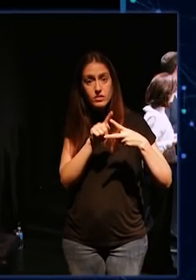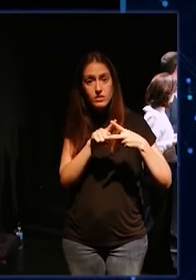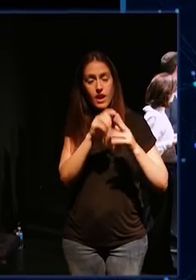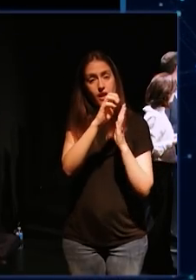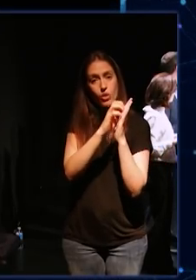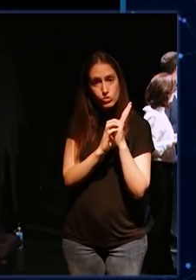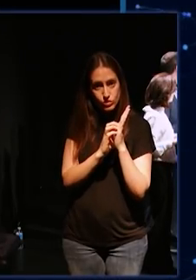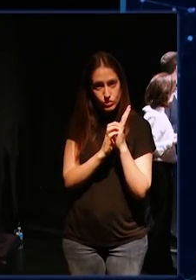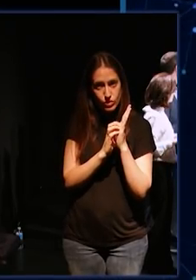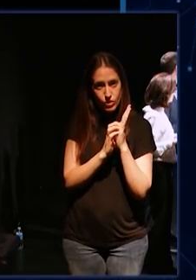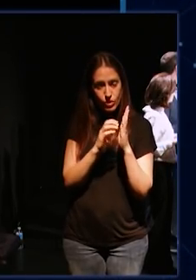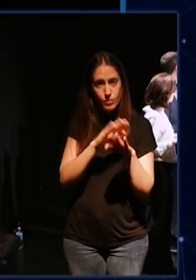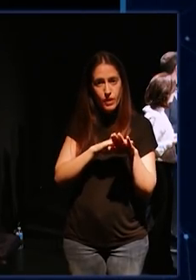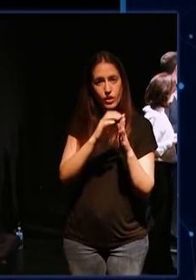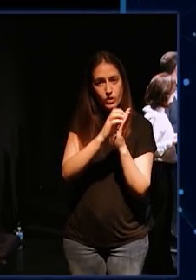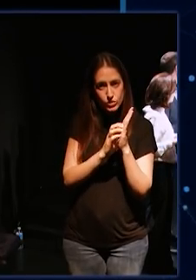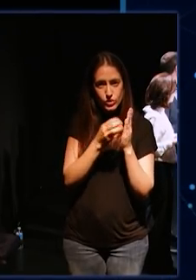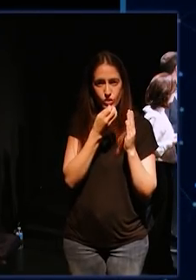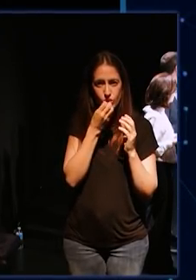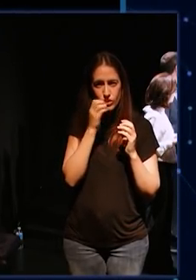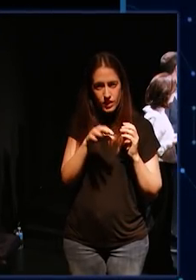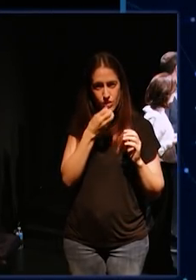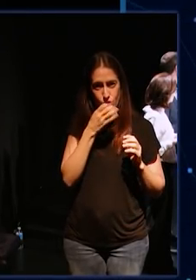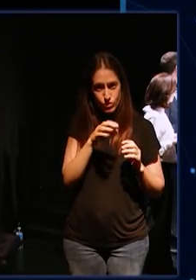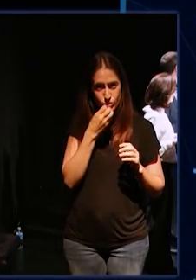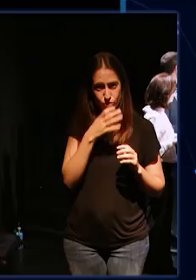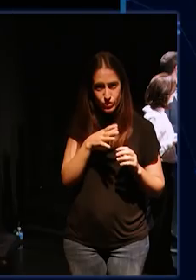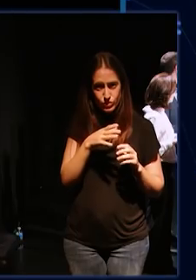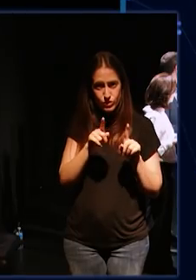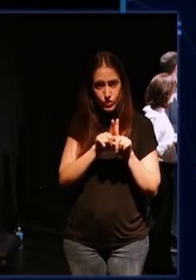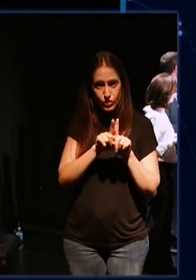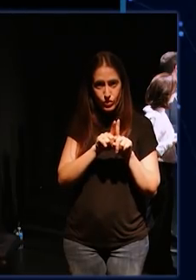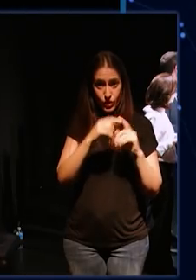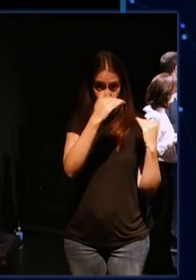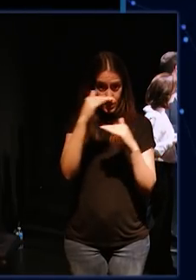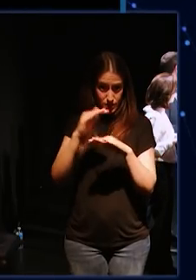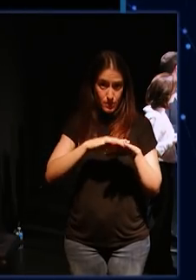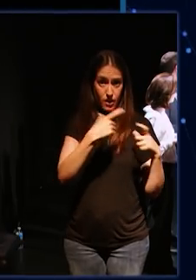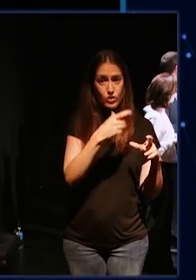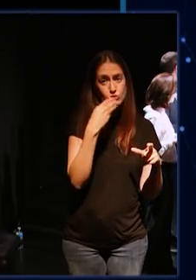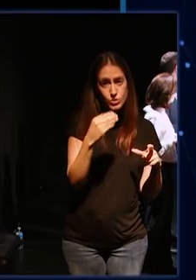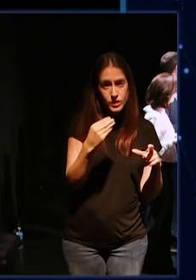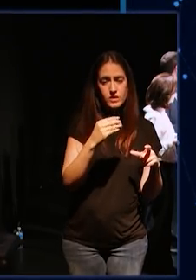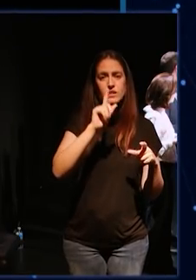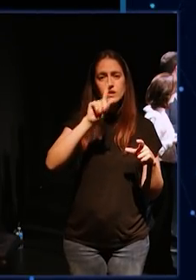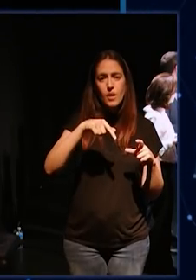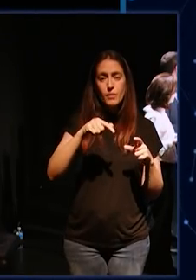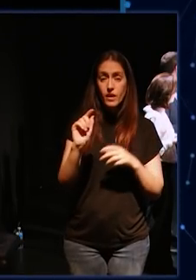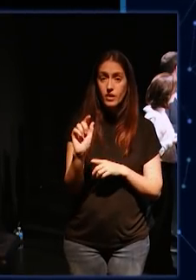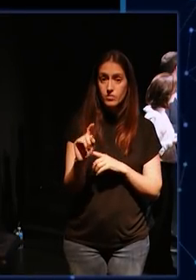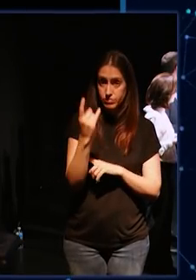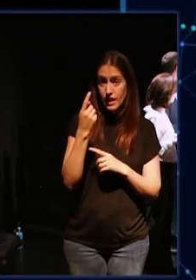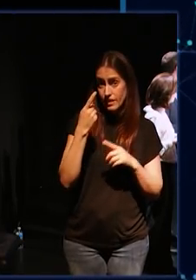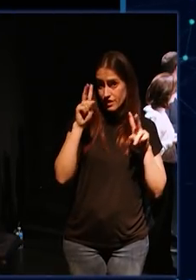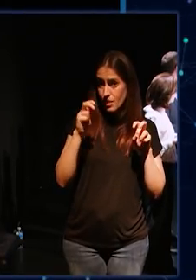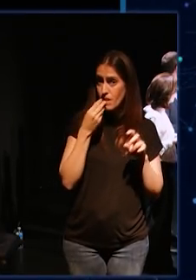les tasques dels residus domèstics pel jovent. També, bueno, aquí justament surt un tema, residus,